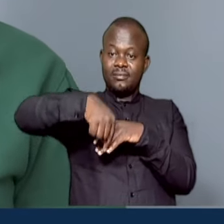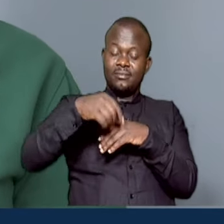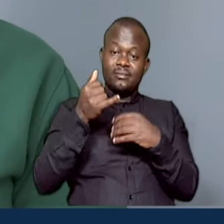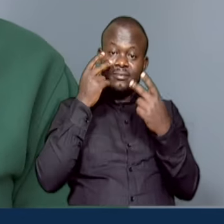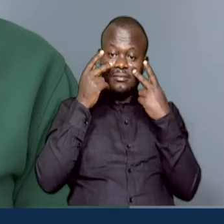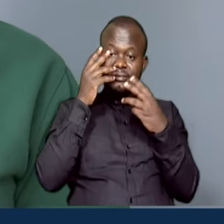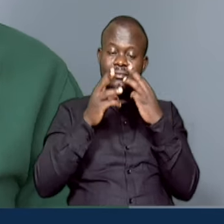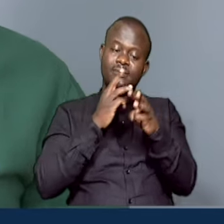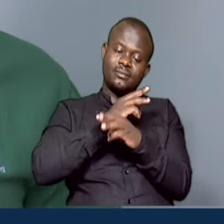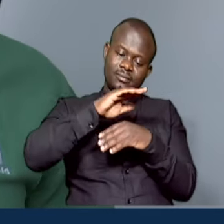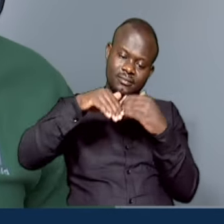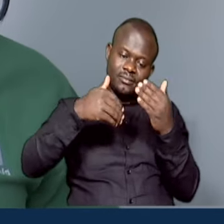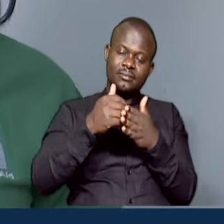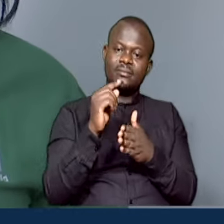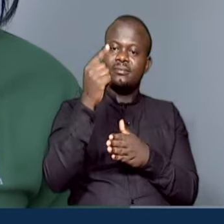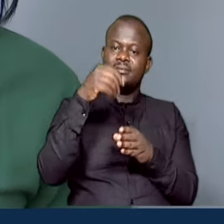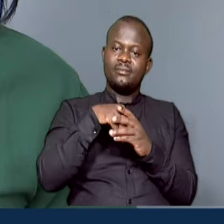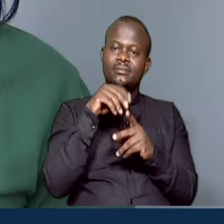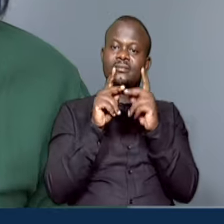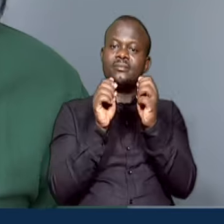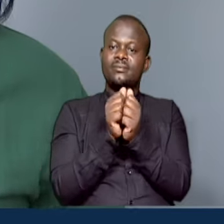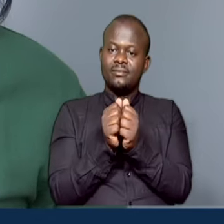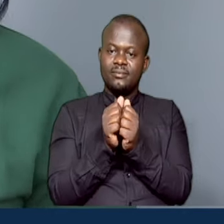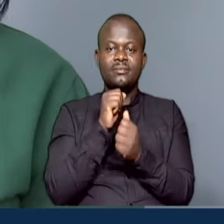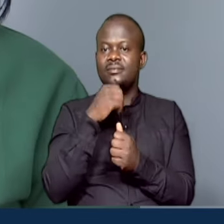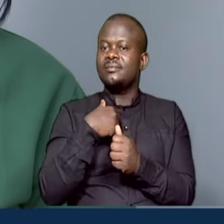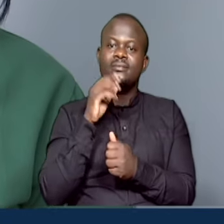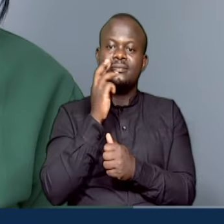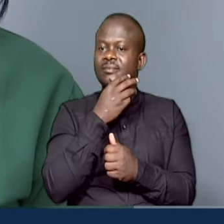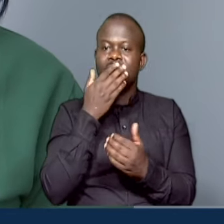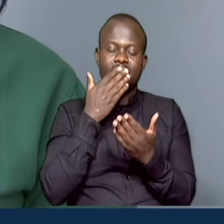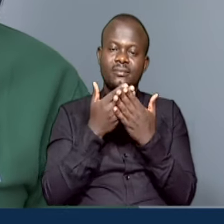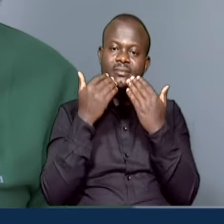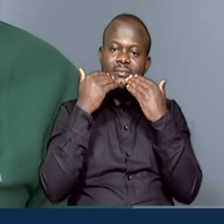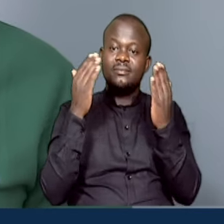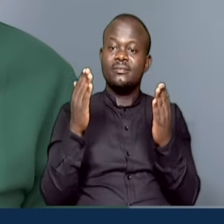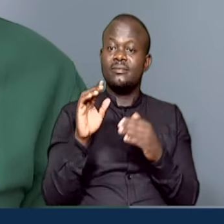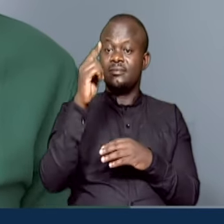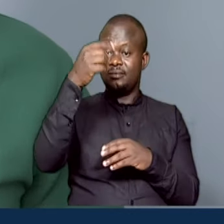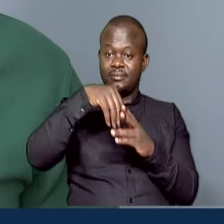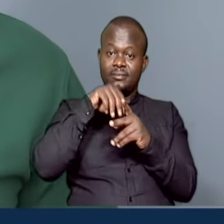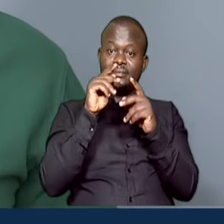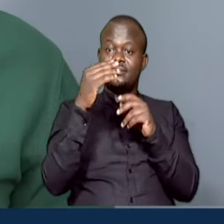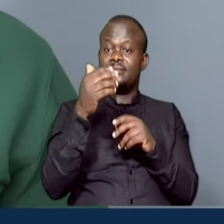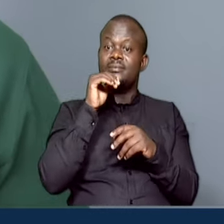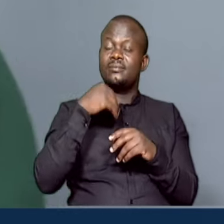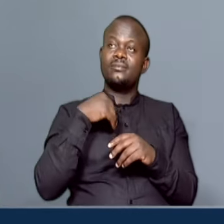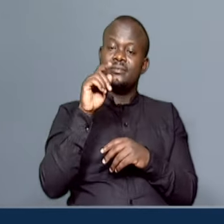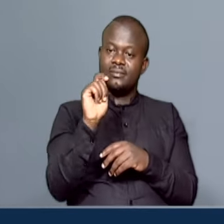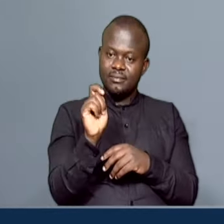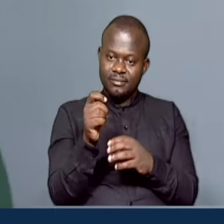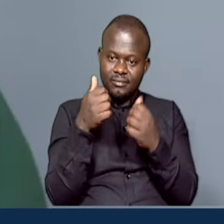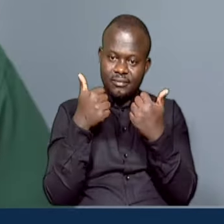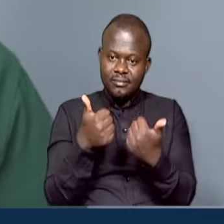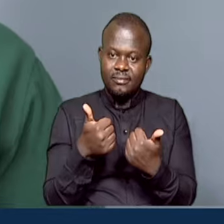isi umwe mu bantu 10 ntago afite amazi meza, umwe mu bantu 5 ntago afite ubwiherero